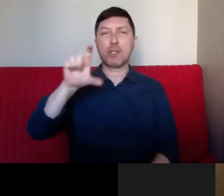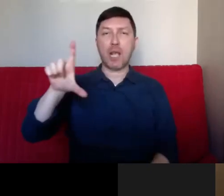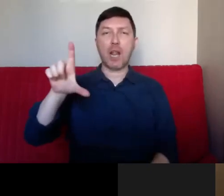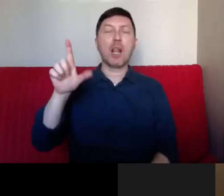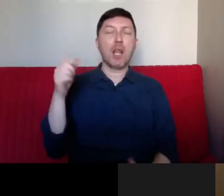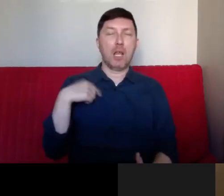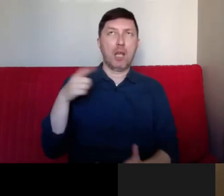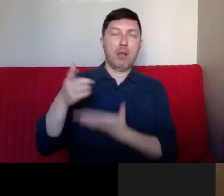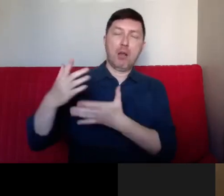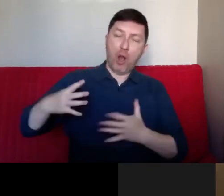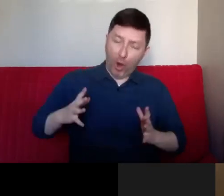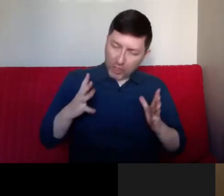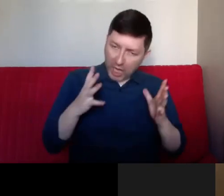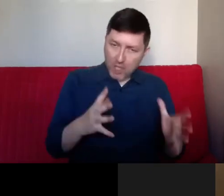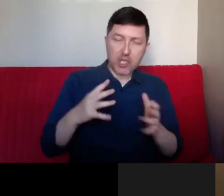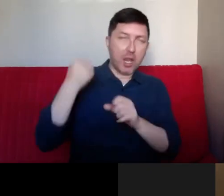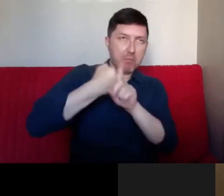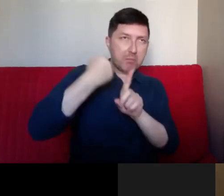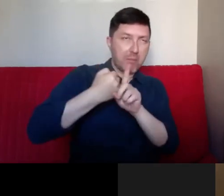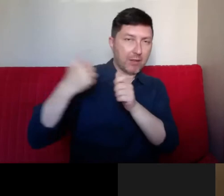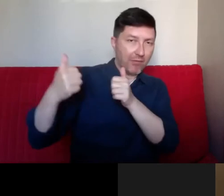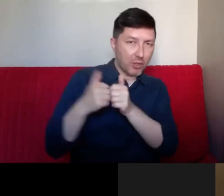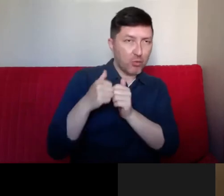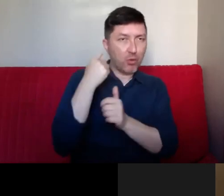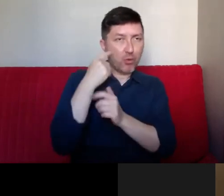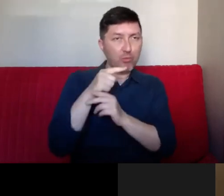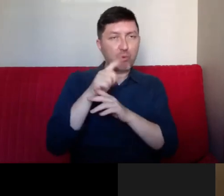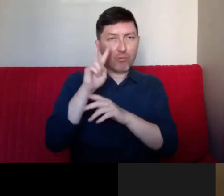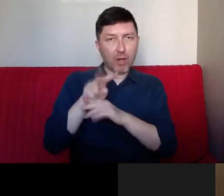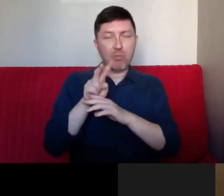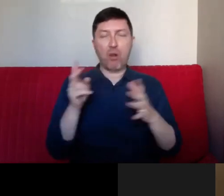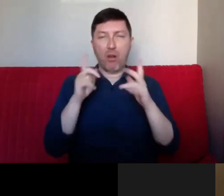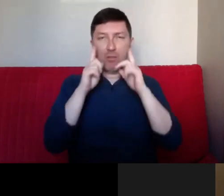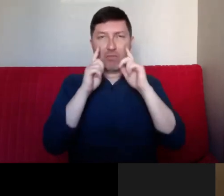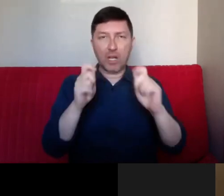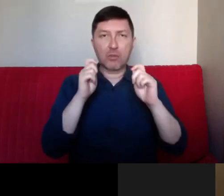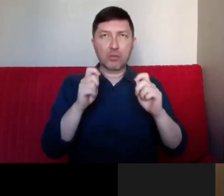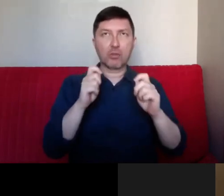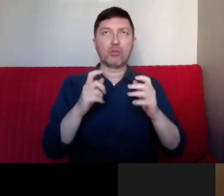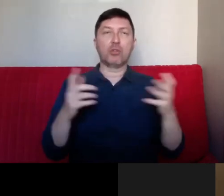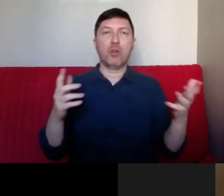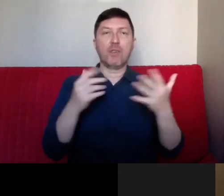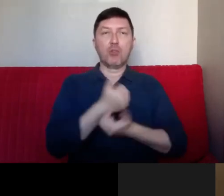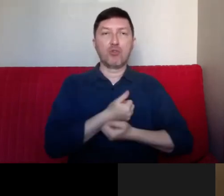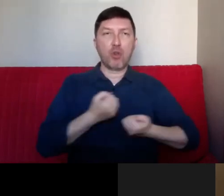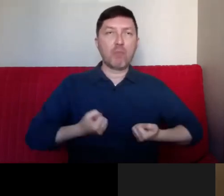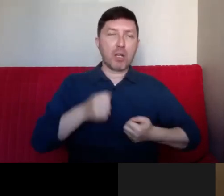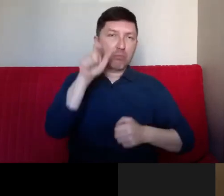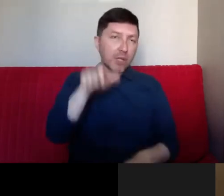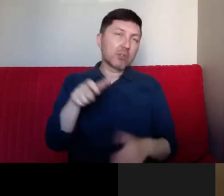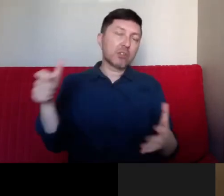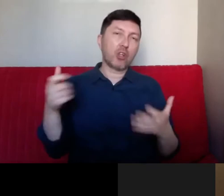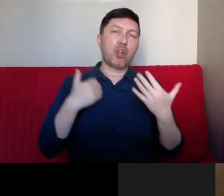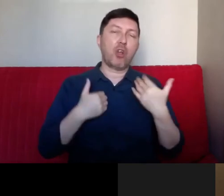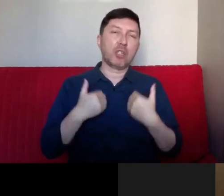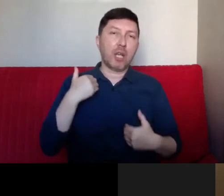l'a dit, à se battre avec nous pour vraiment assurer la priorité nécessaire des personnes handicapées dont